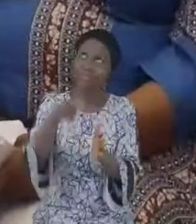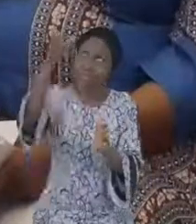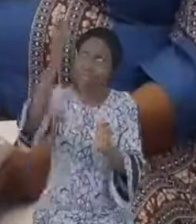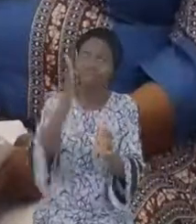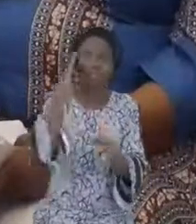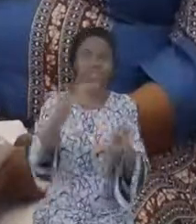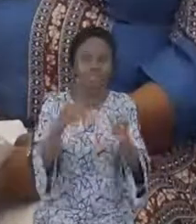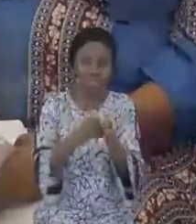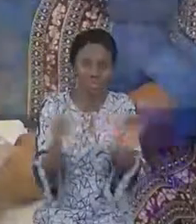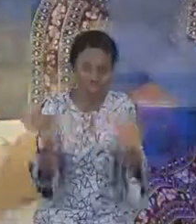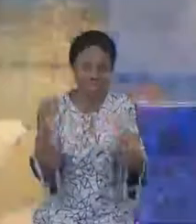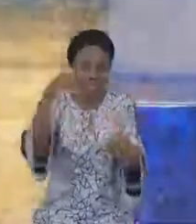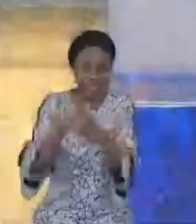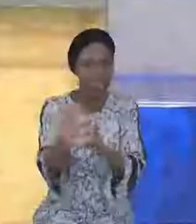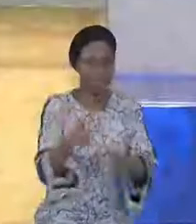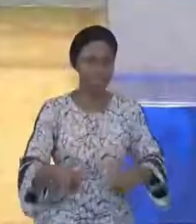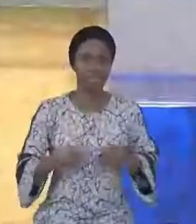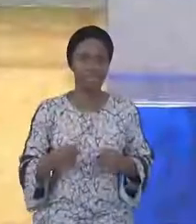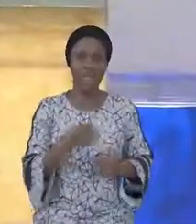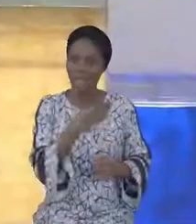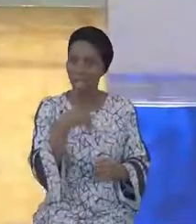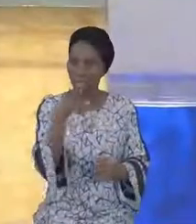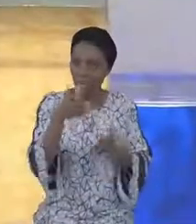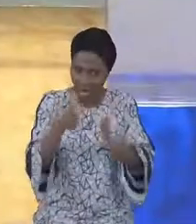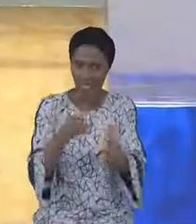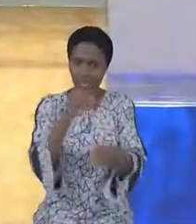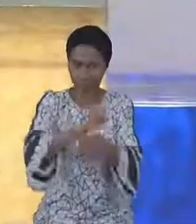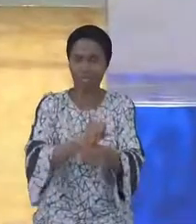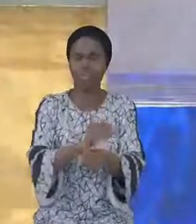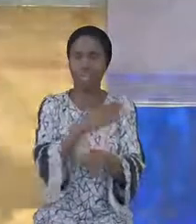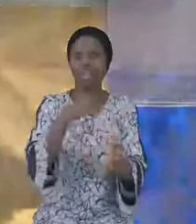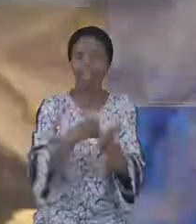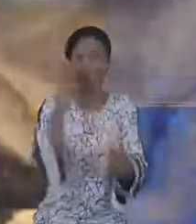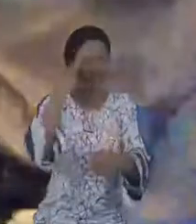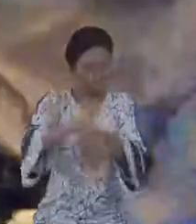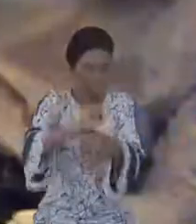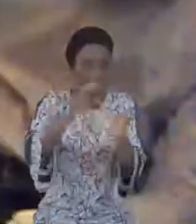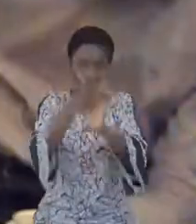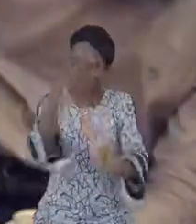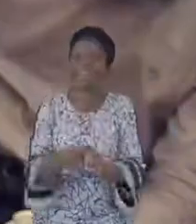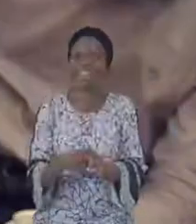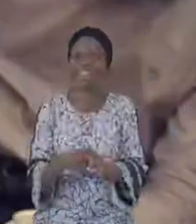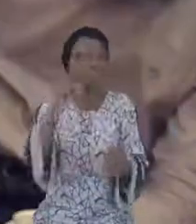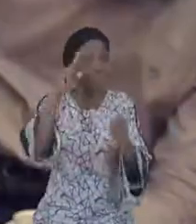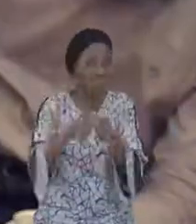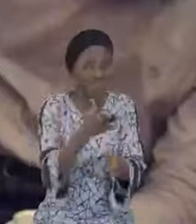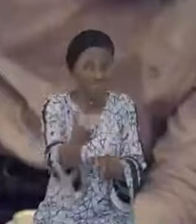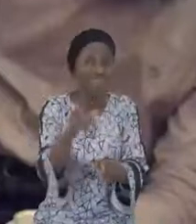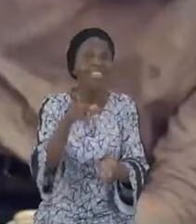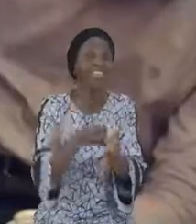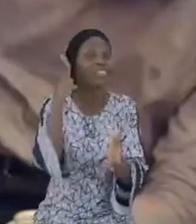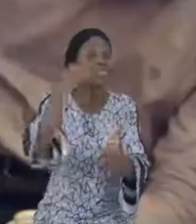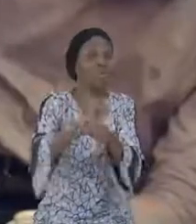vie. Active cela. Que cela agisse dans ta vie. Ça va agir. Frère, je dis ça va marcher pour toi.